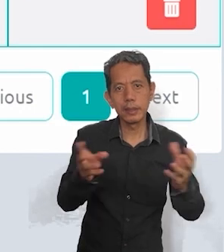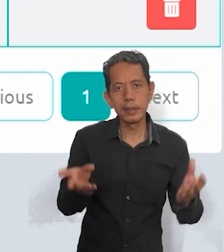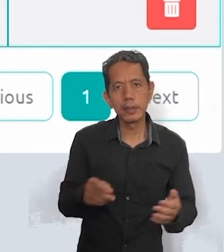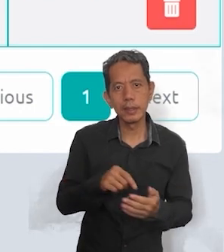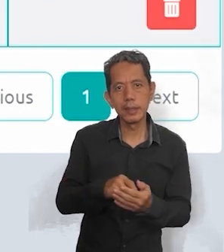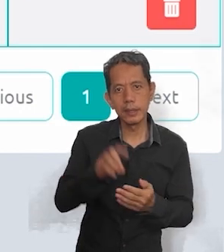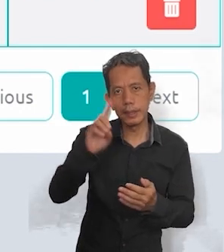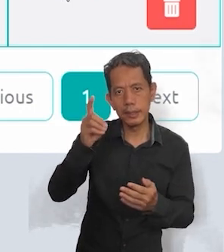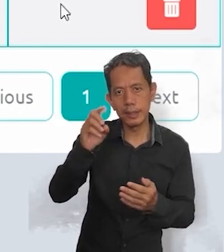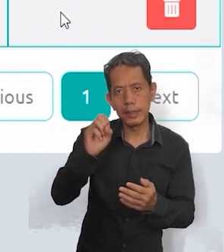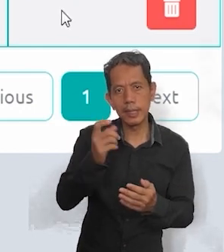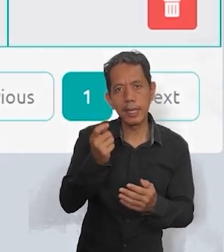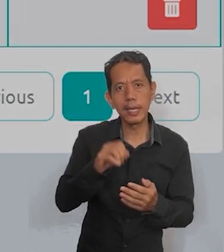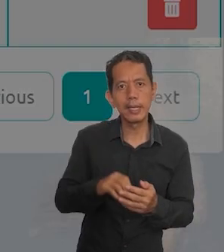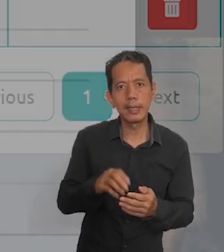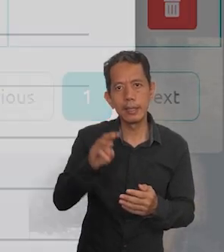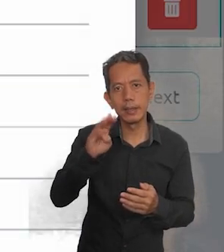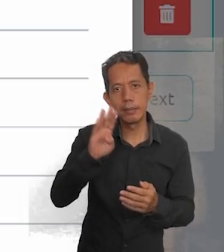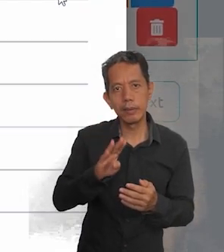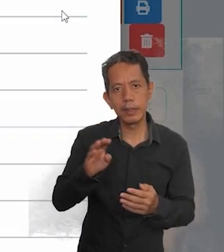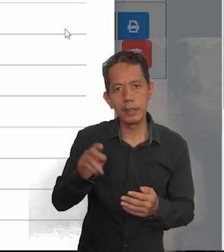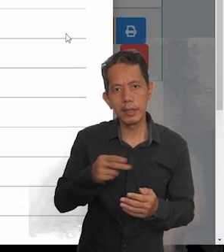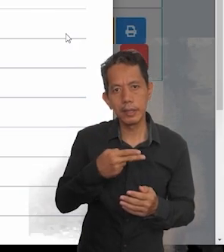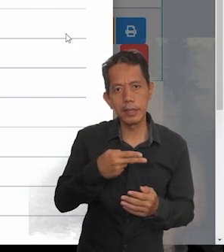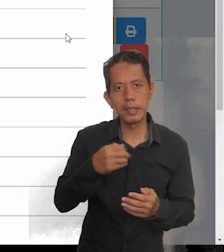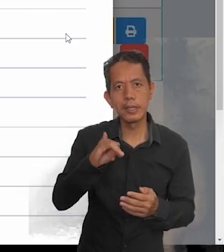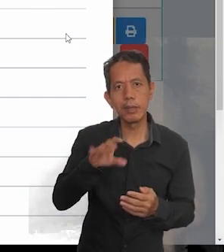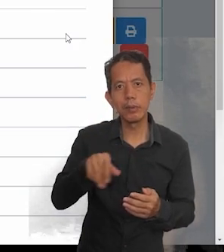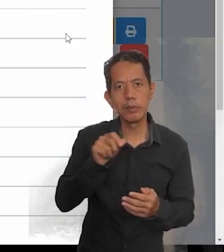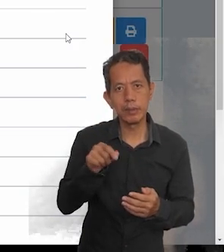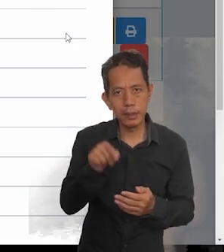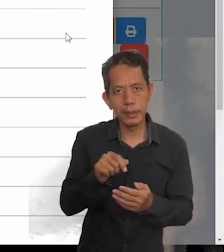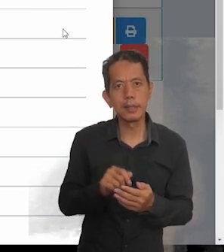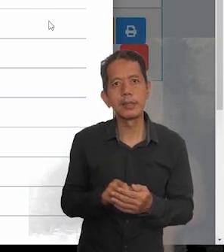yang berwarna hijau ini.